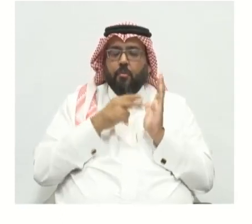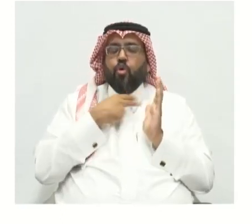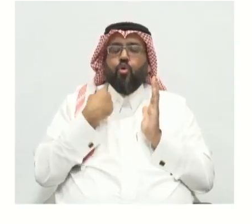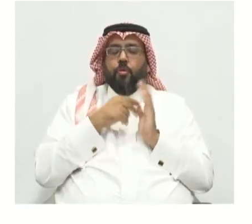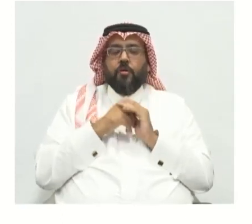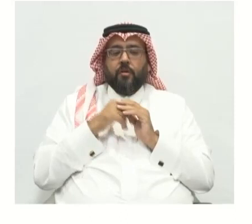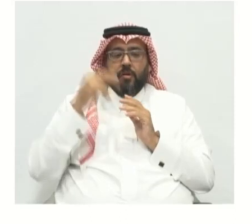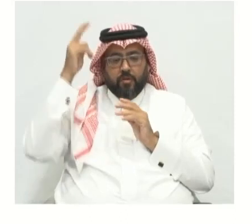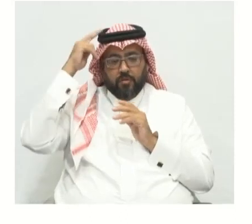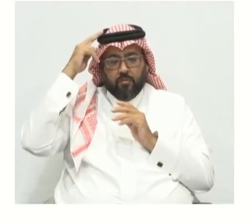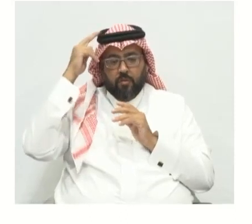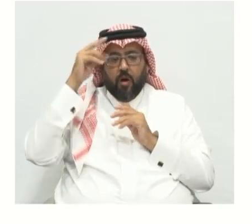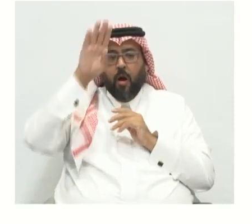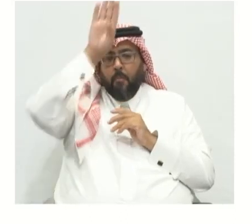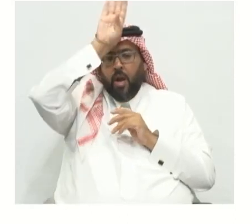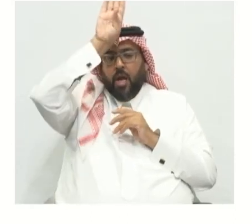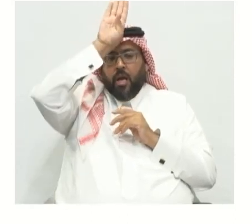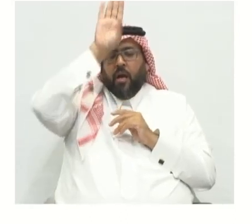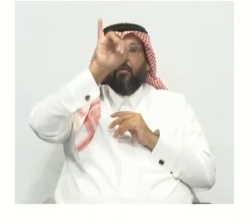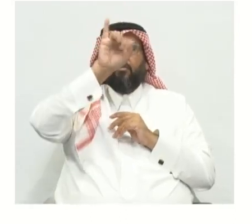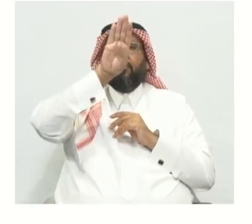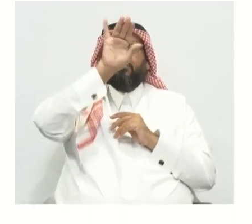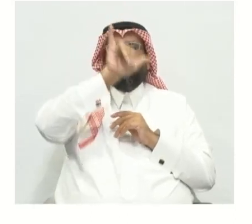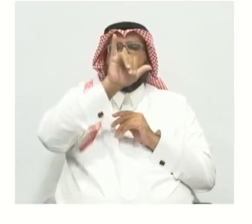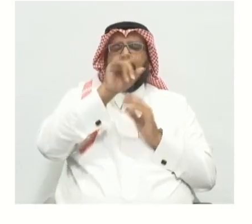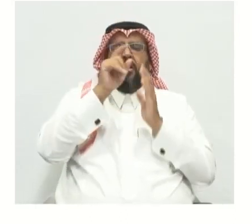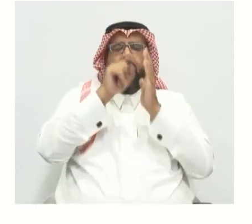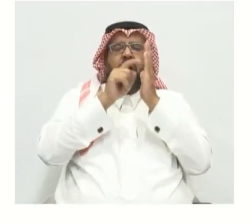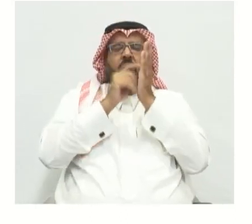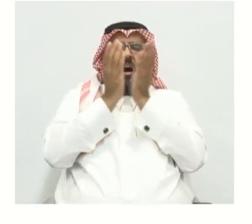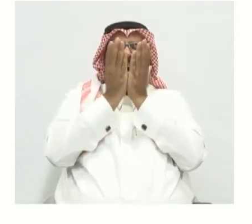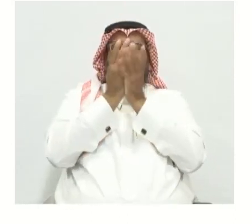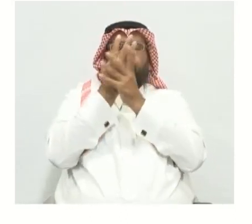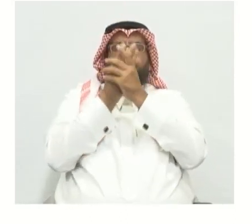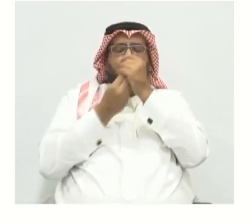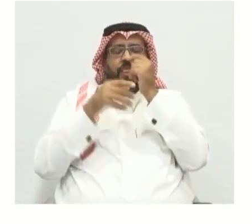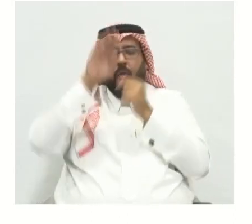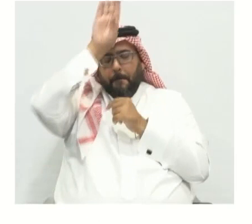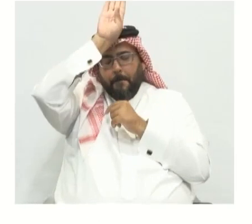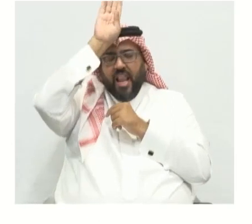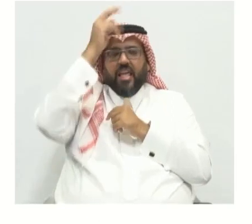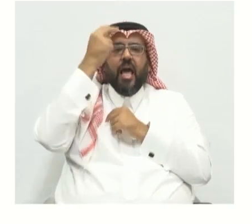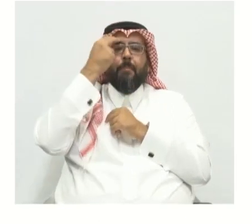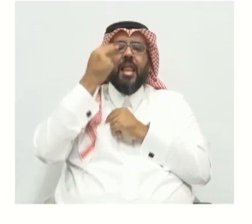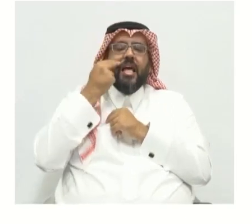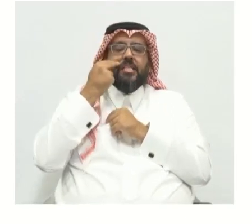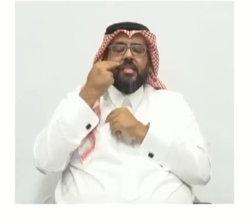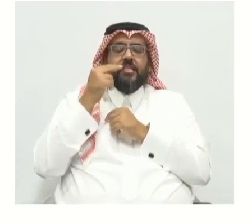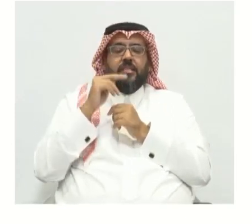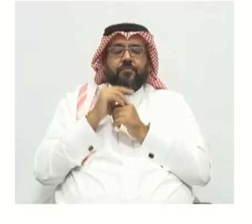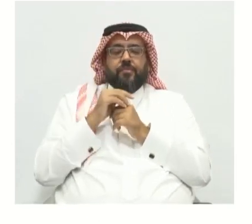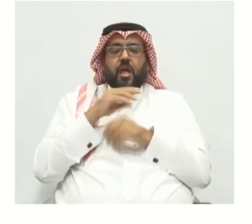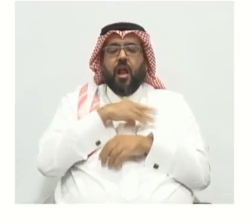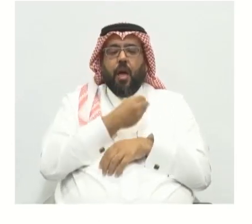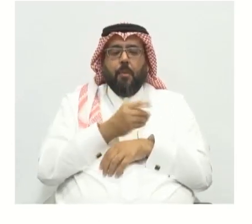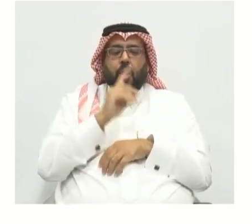ماذا ملكي انه ملكي والحكم يكون في ابناء الملك المؤسس عبد العزيز بن عبد الرحمن ال الفيصل ال